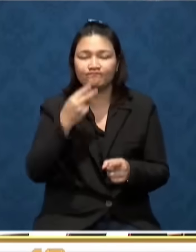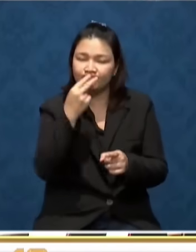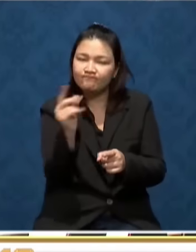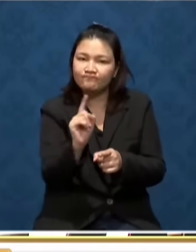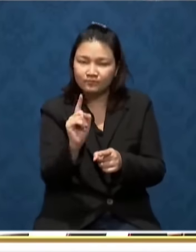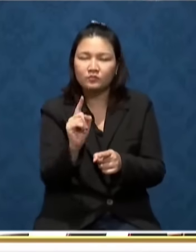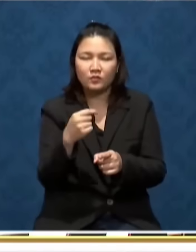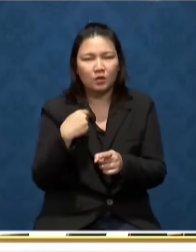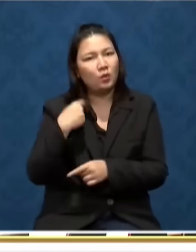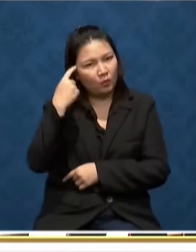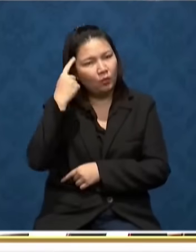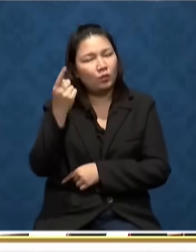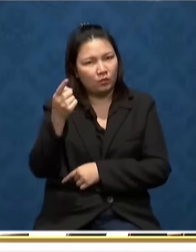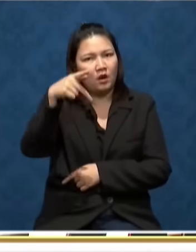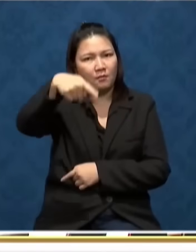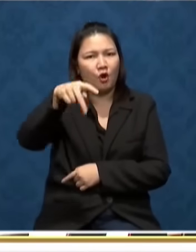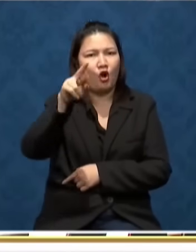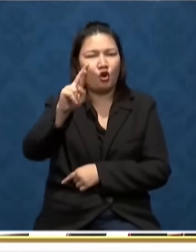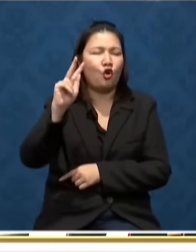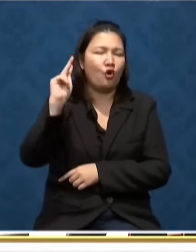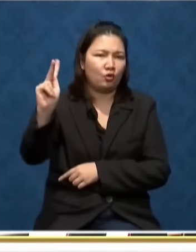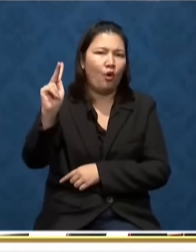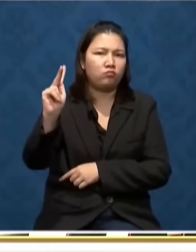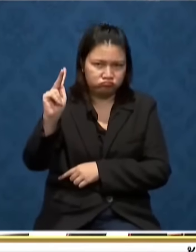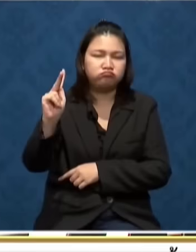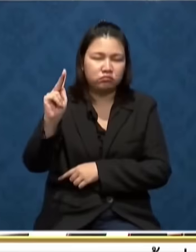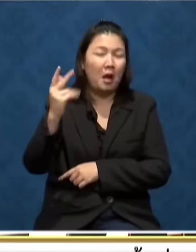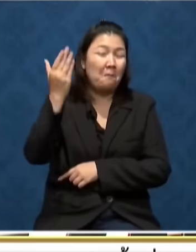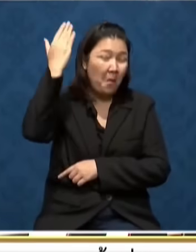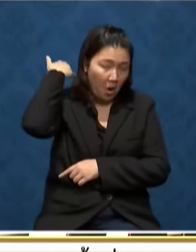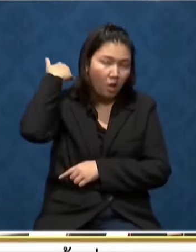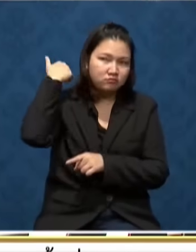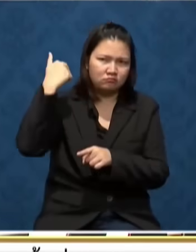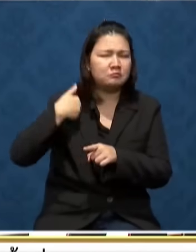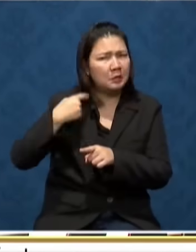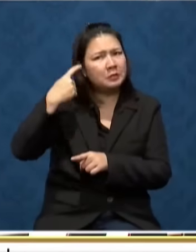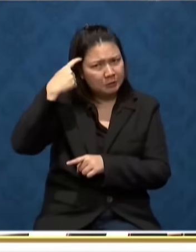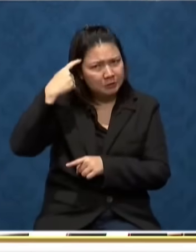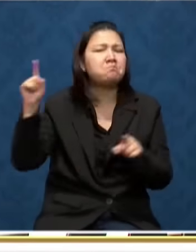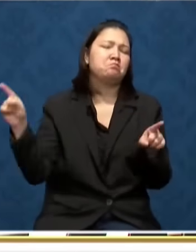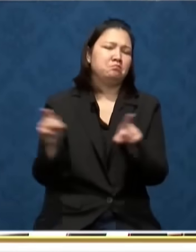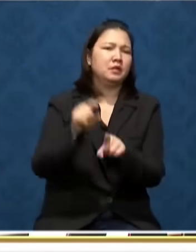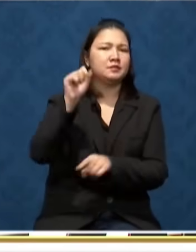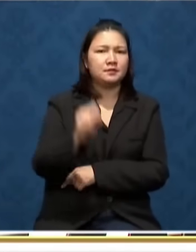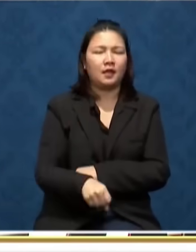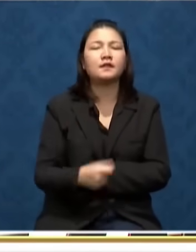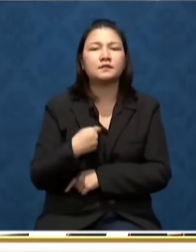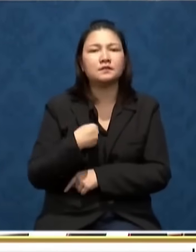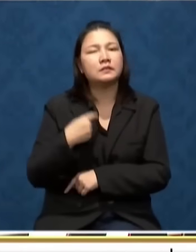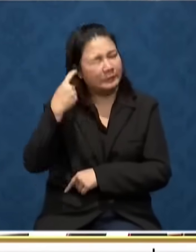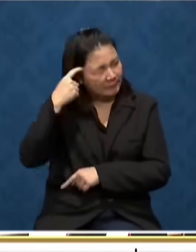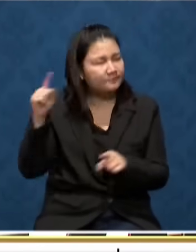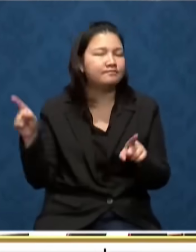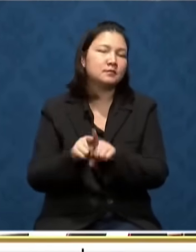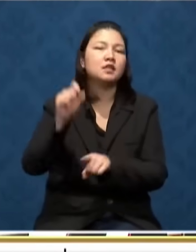ผมจะเห็นด้วยกับการตราพระราชกำหนดของรัฐบาลที่ผ่านมาที่รักษาการอยู่ในขณะนี้ก็ต้องยอมรับครับว่าผมเห็นด้วย